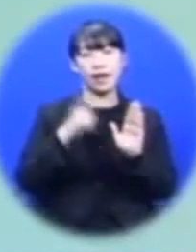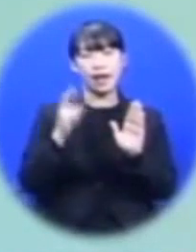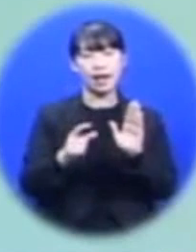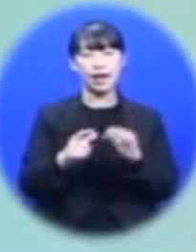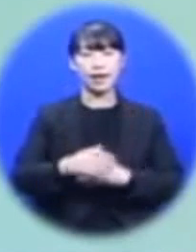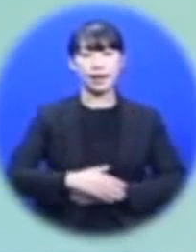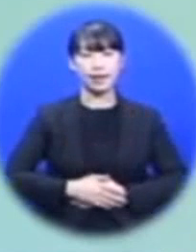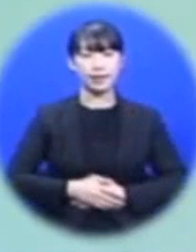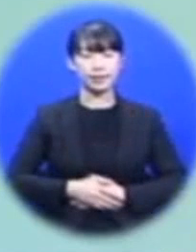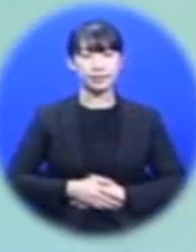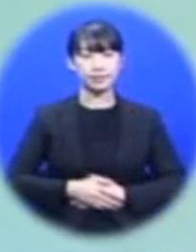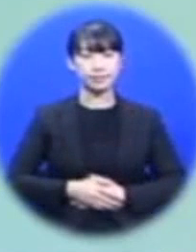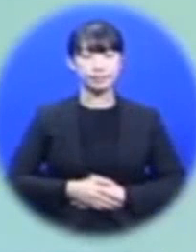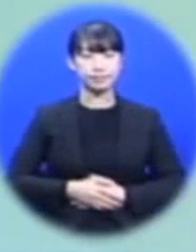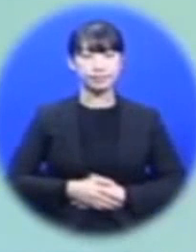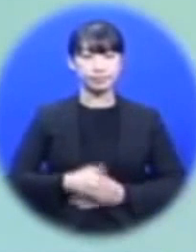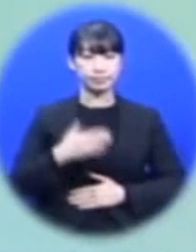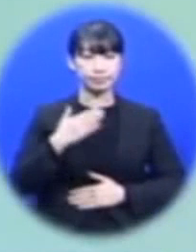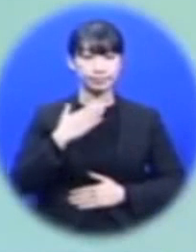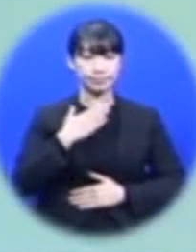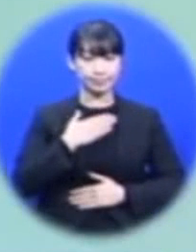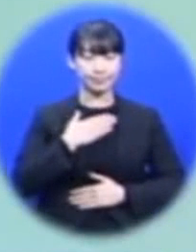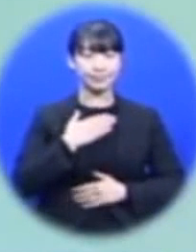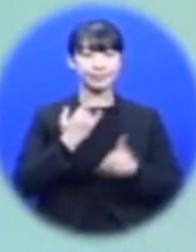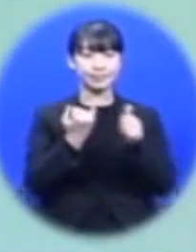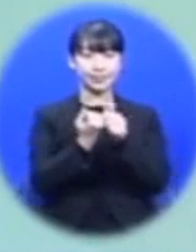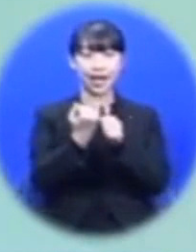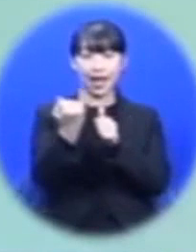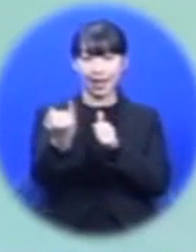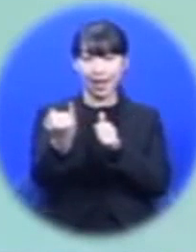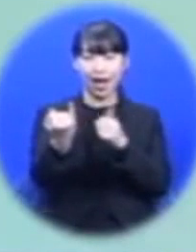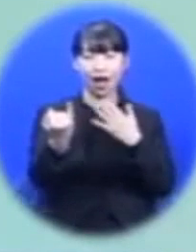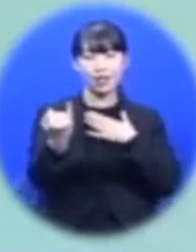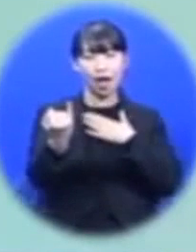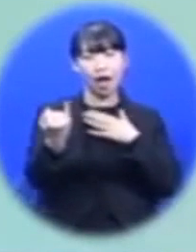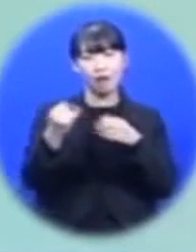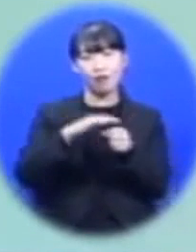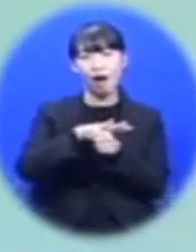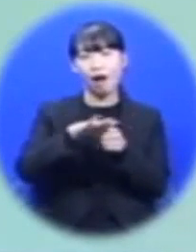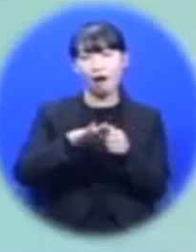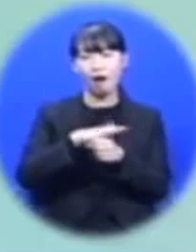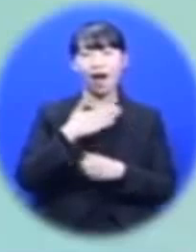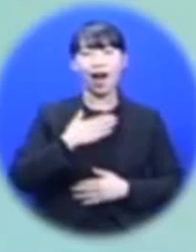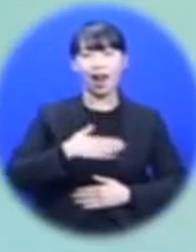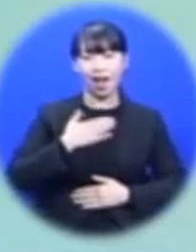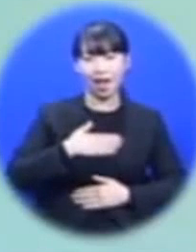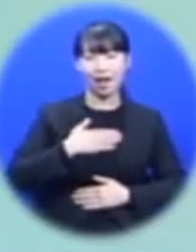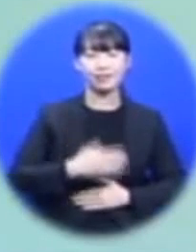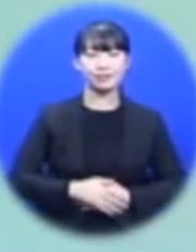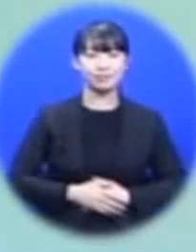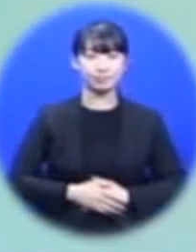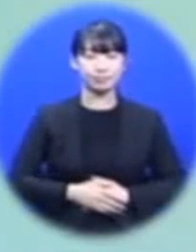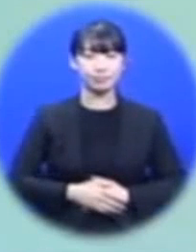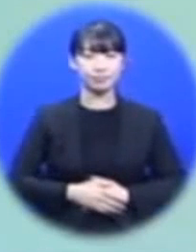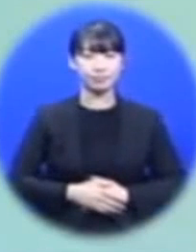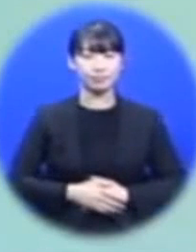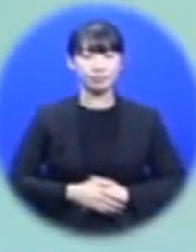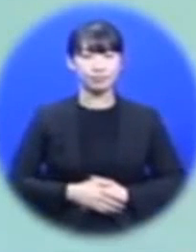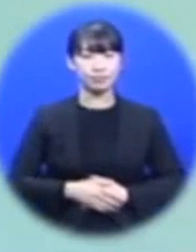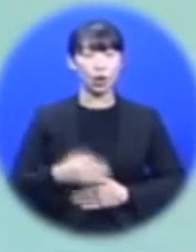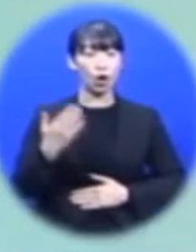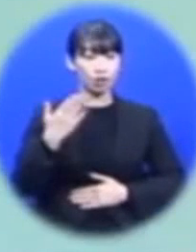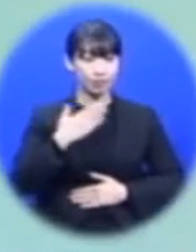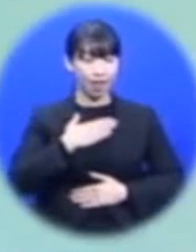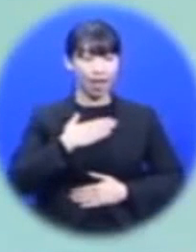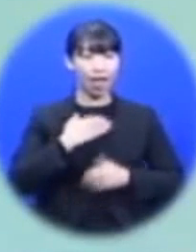것입니다 저는 제 아내가 저를 사랑하는 것을 압니다 이렇게 표현하는 거하고 저는 제 아내가 저를